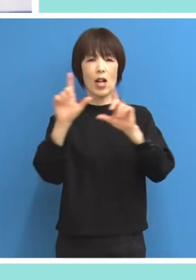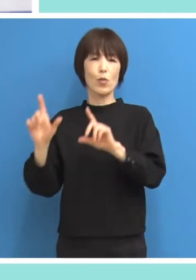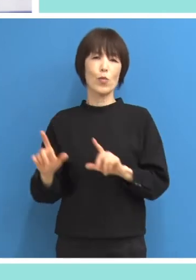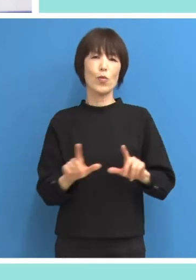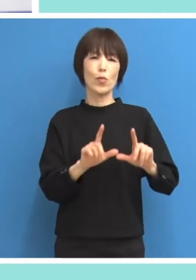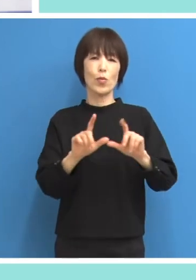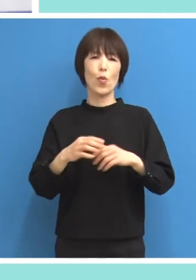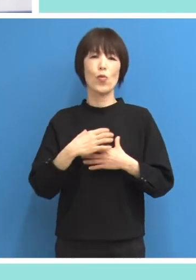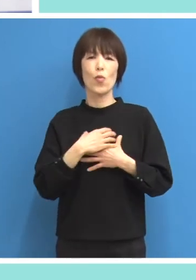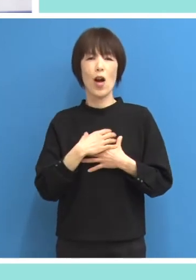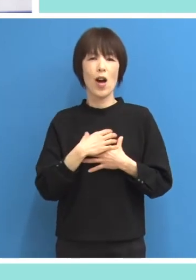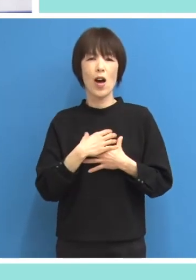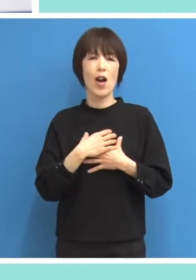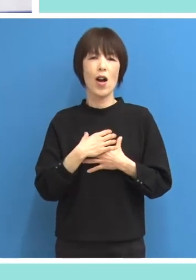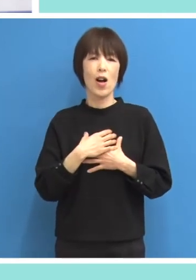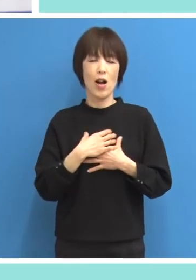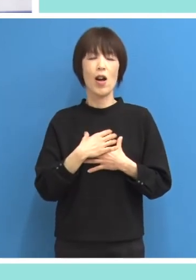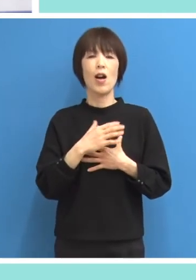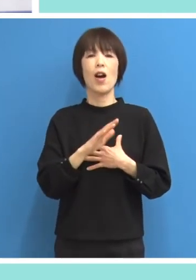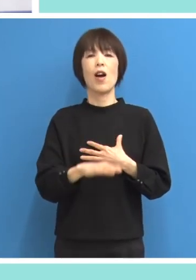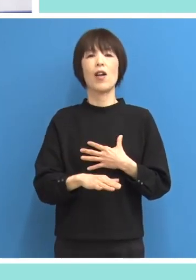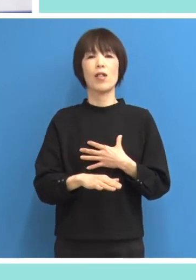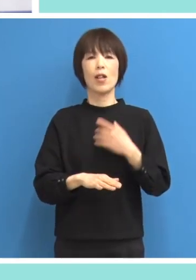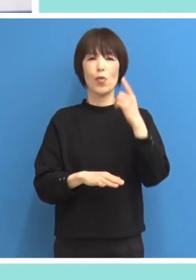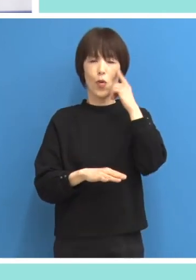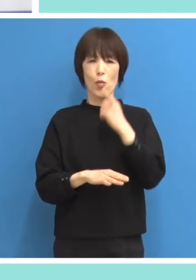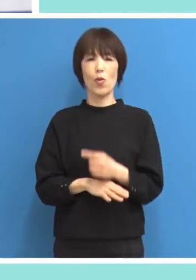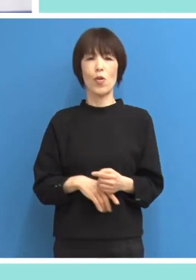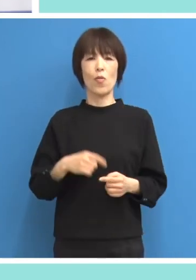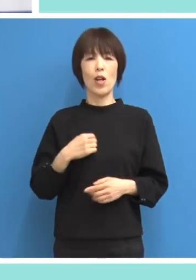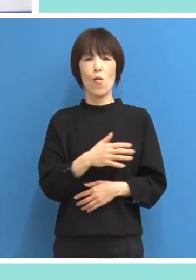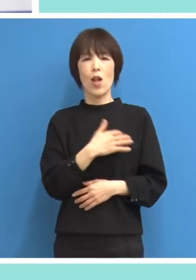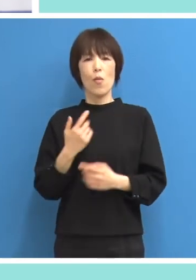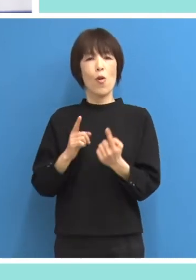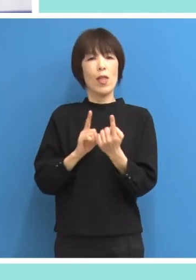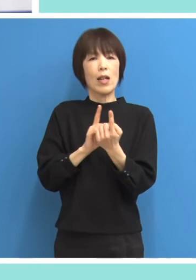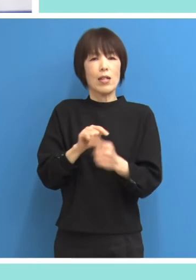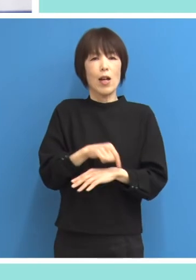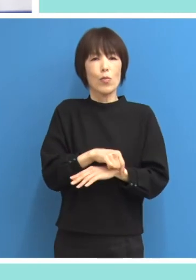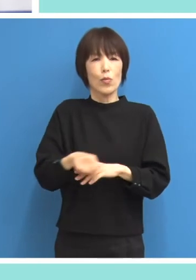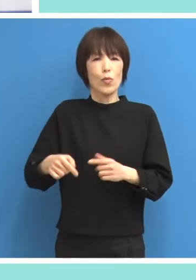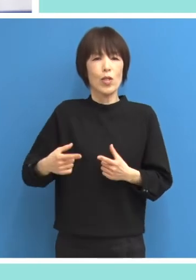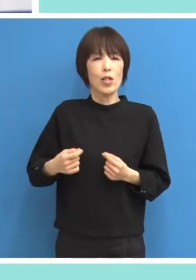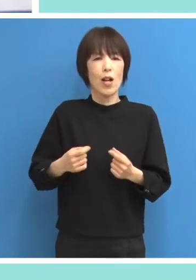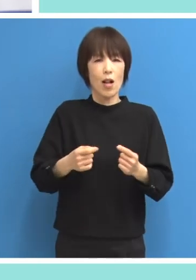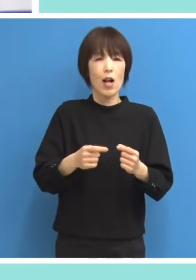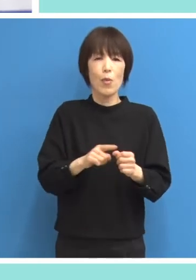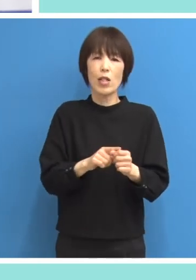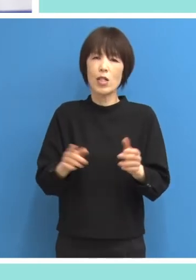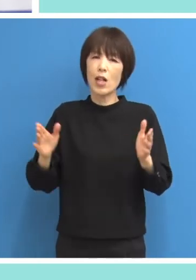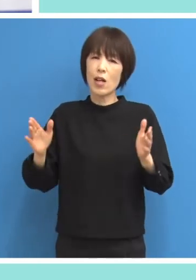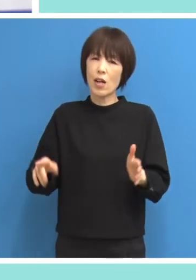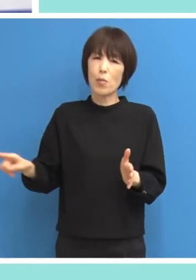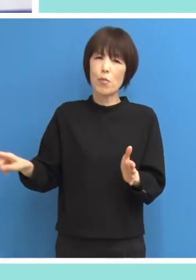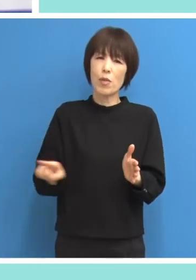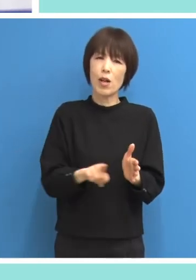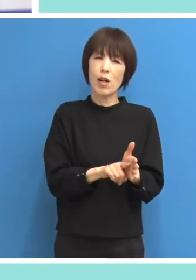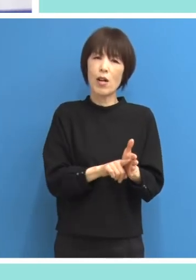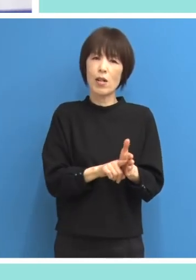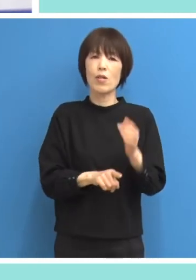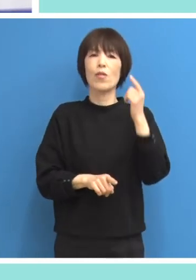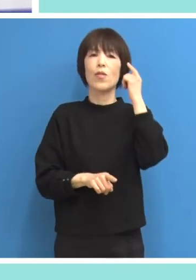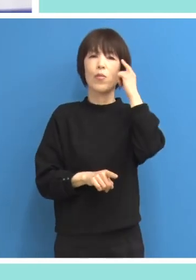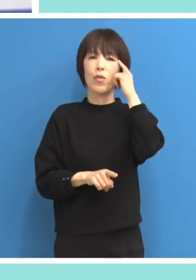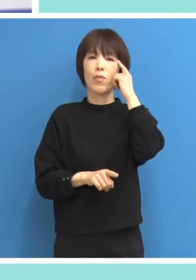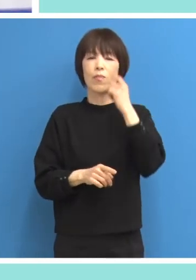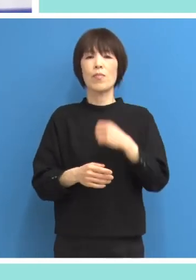する、ご不安、まあ、いろんな、対策、まあ、こういったことを講じたようなですね、1年間だったの